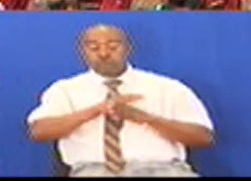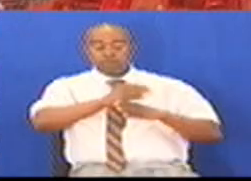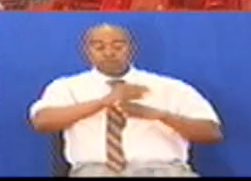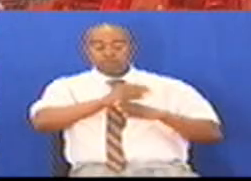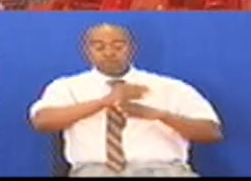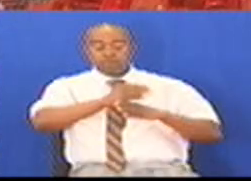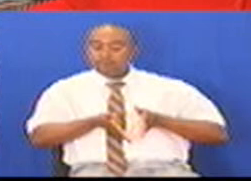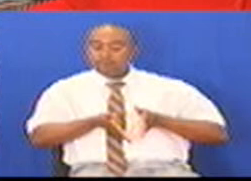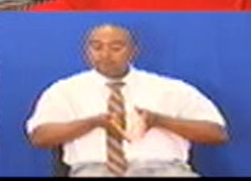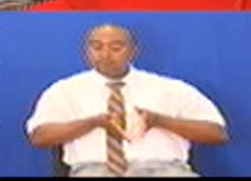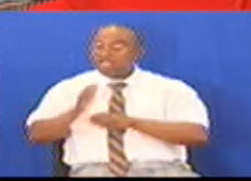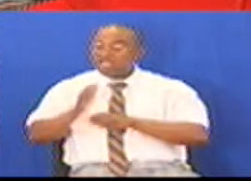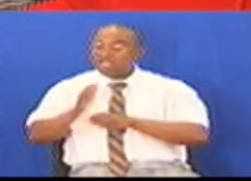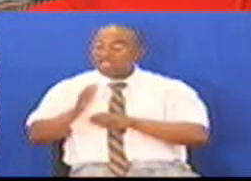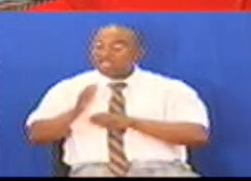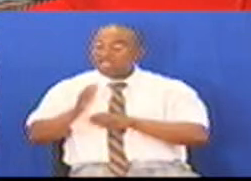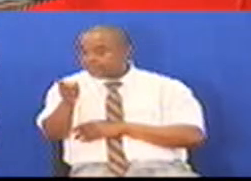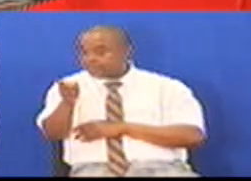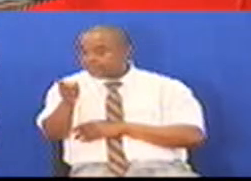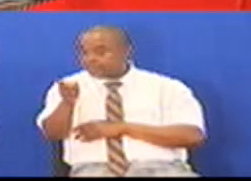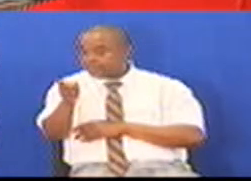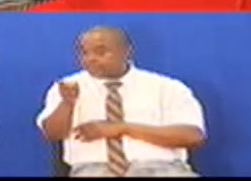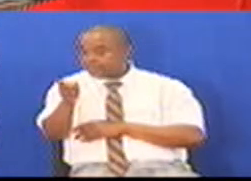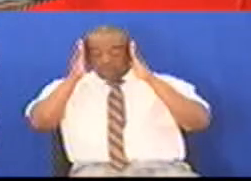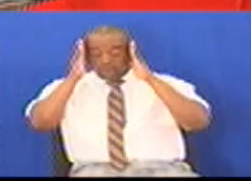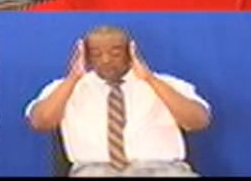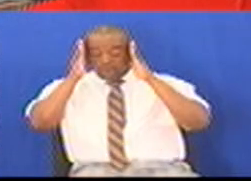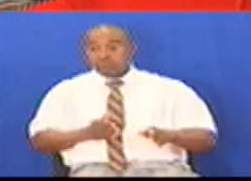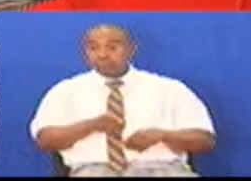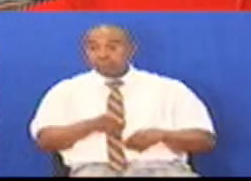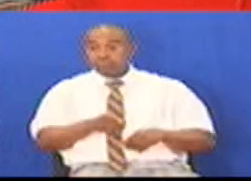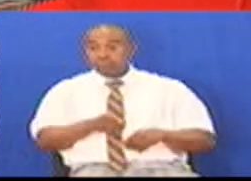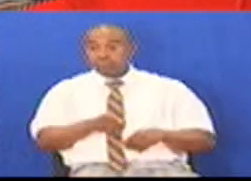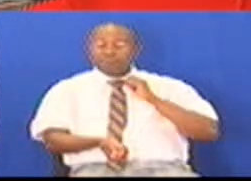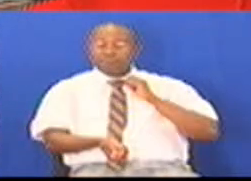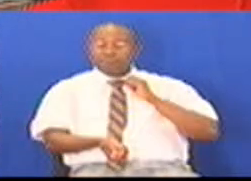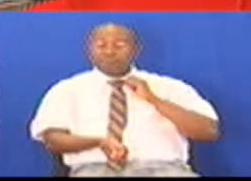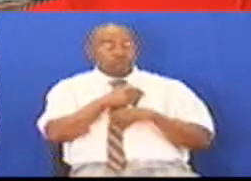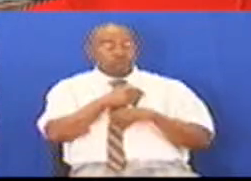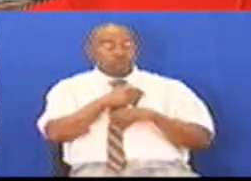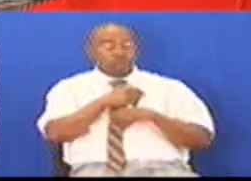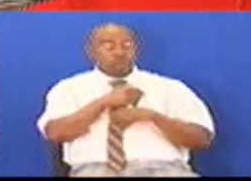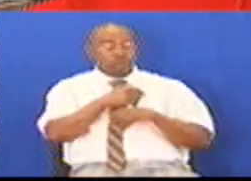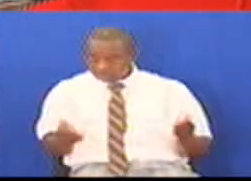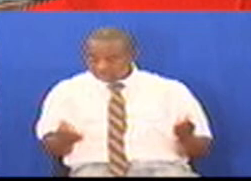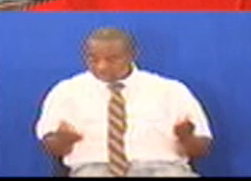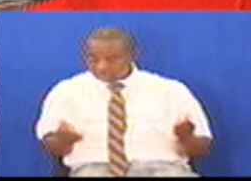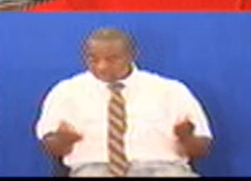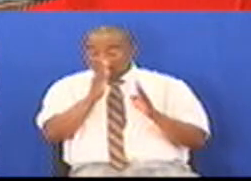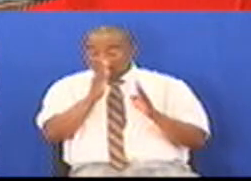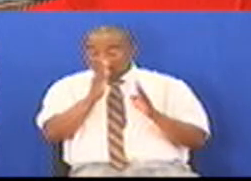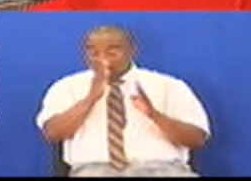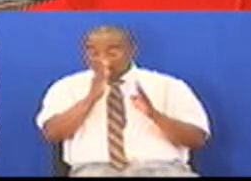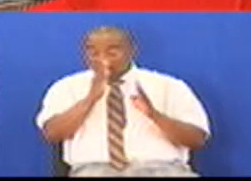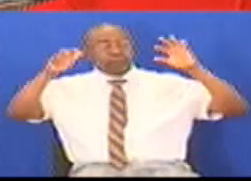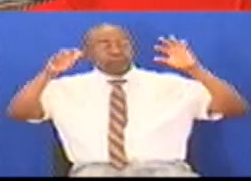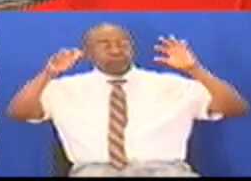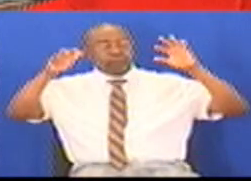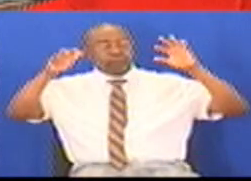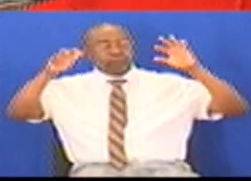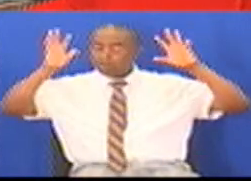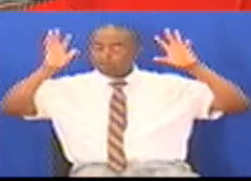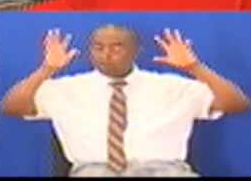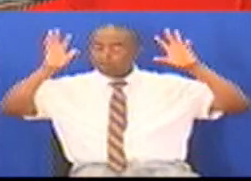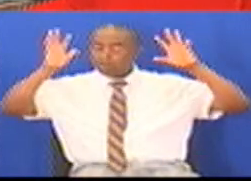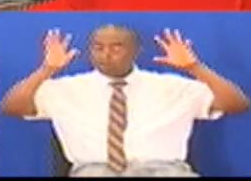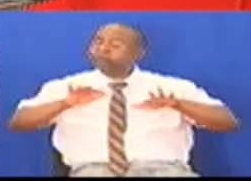ya barabara vijijini, Mheshimiwa Spika, mabadiliko ya hali ya hewa yamesababisha kuwepo na mvua kubwa iliyosababisha mafuriko